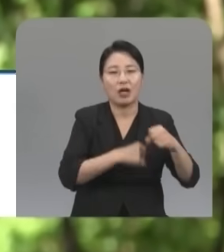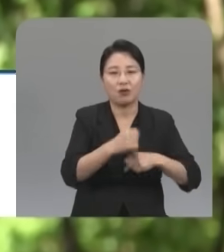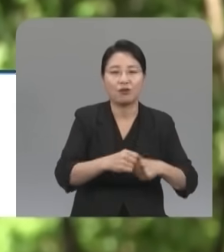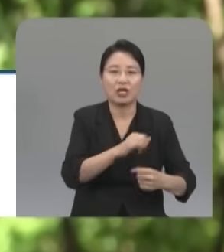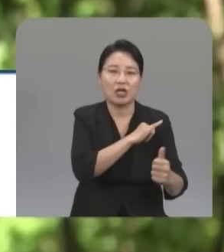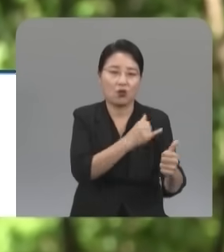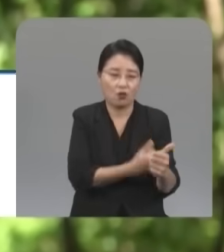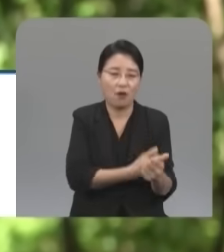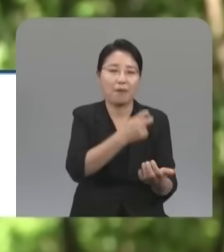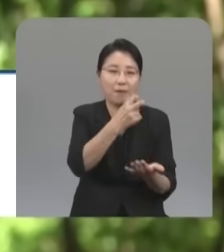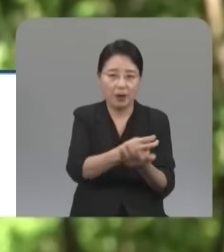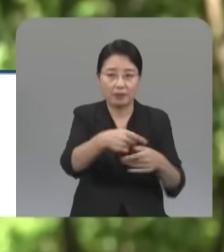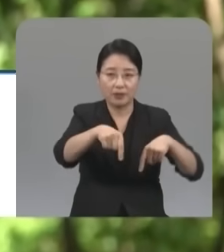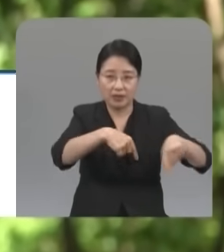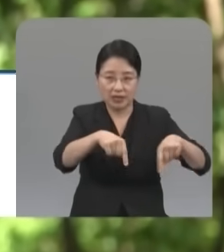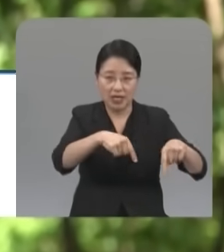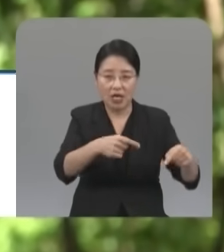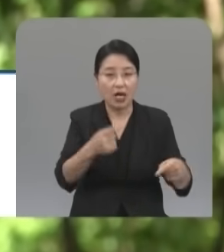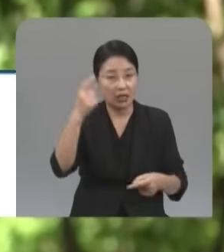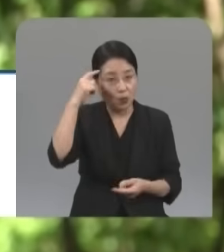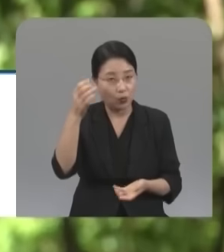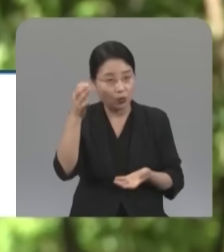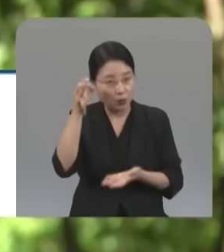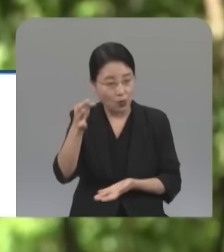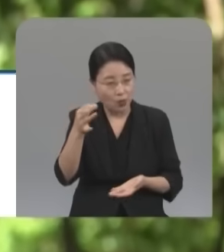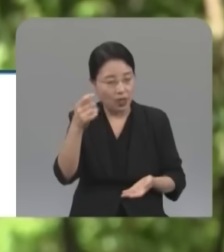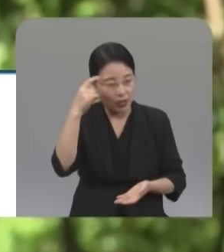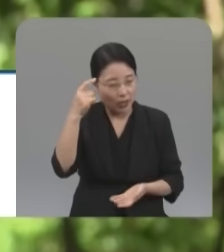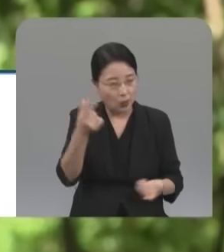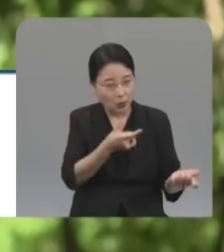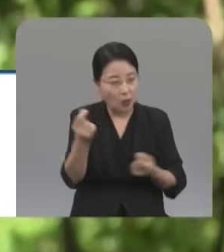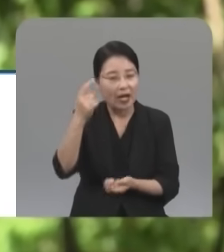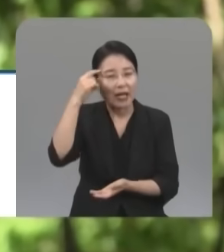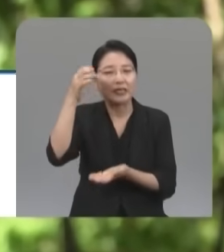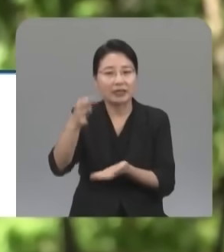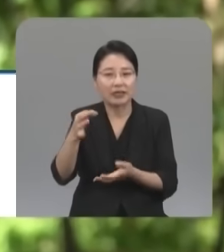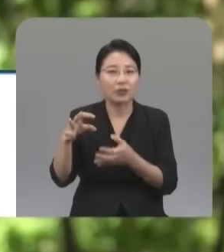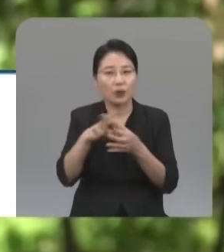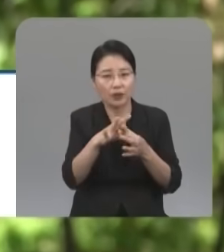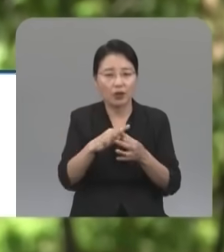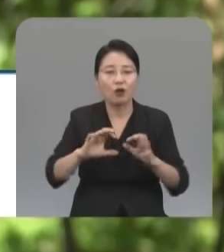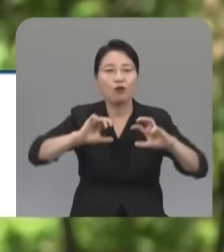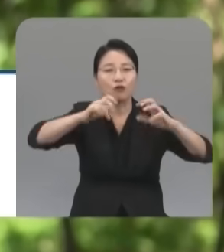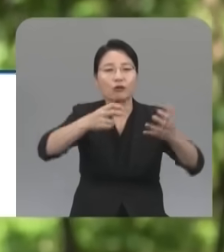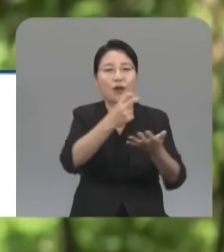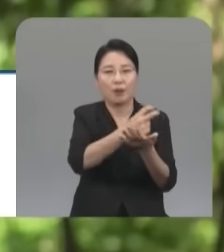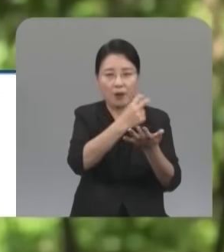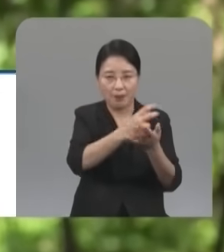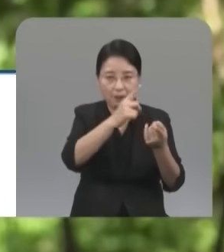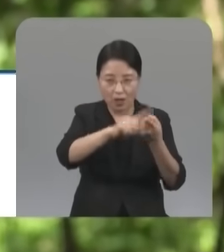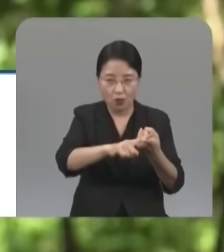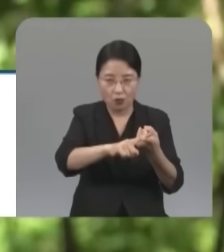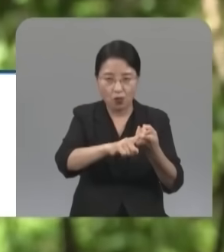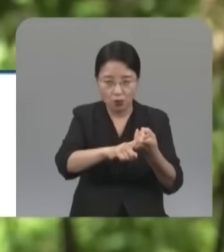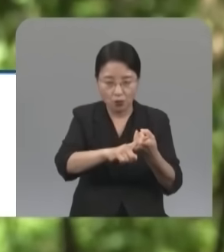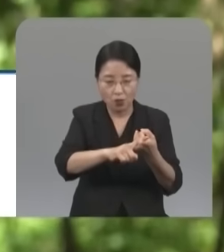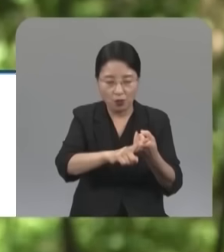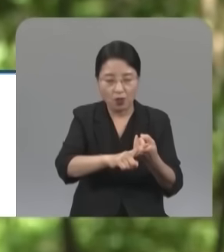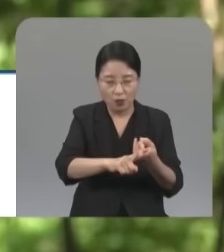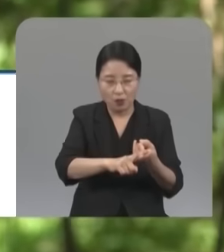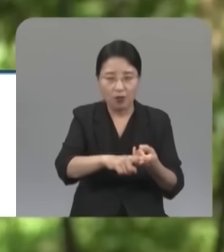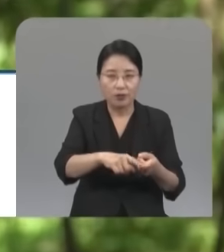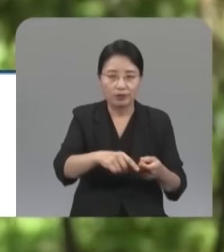법치의 공동가치를 바탕으로 규범 기반의 국제 질서를 증진하고 영내